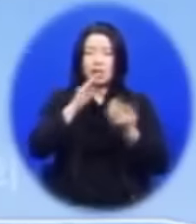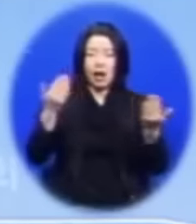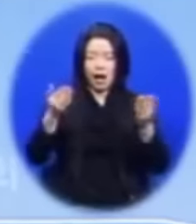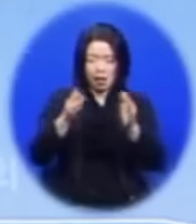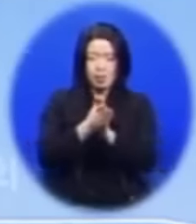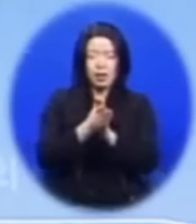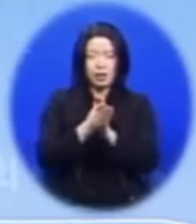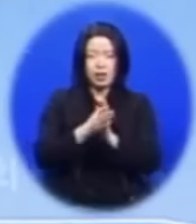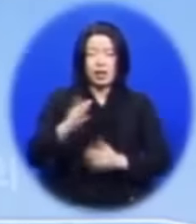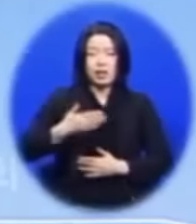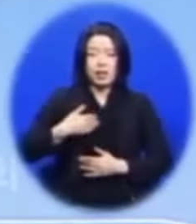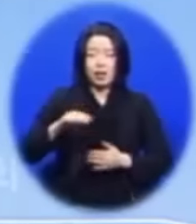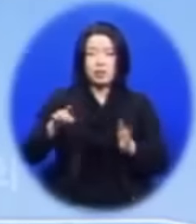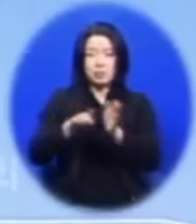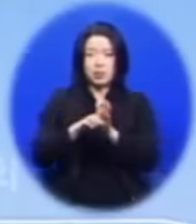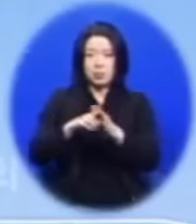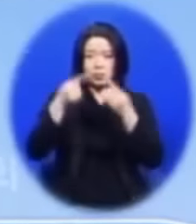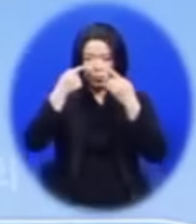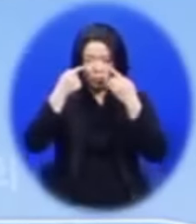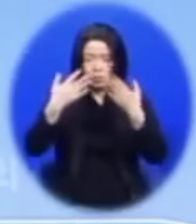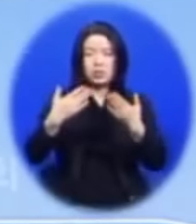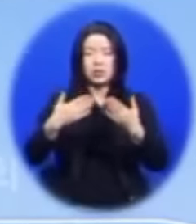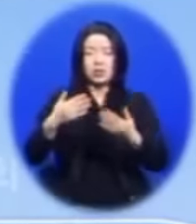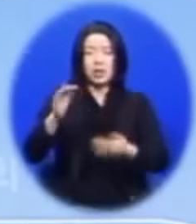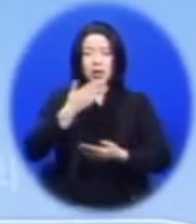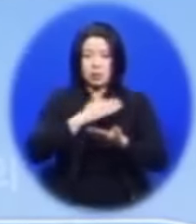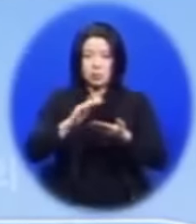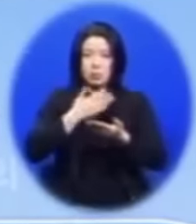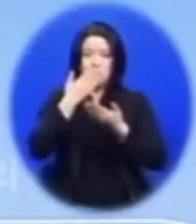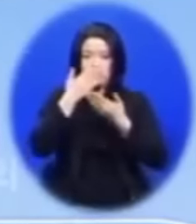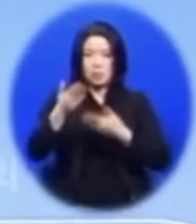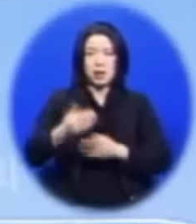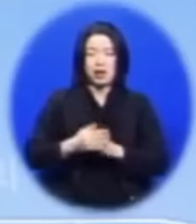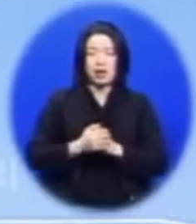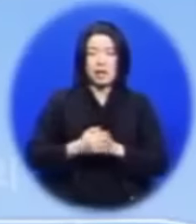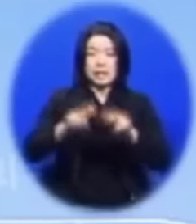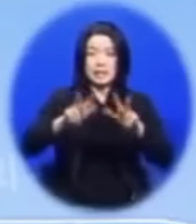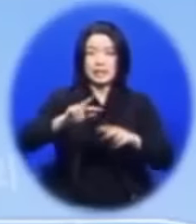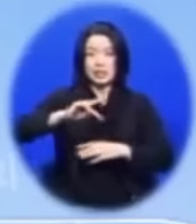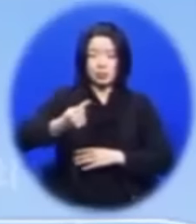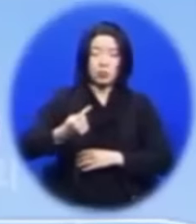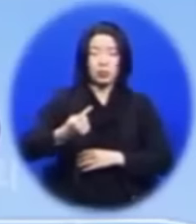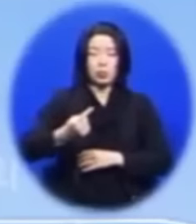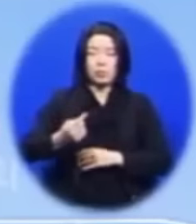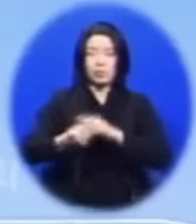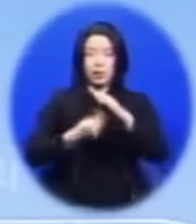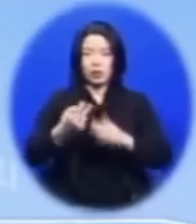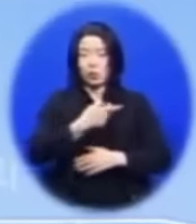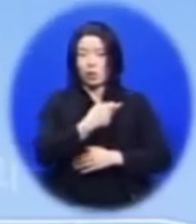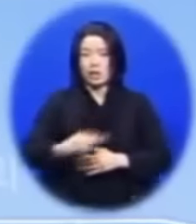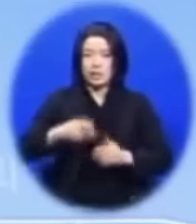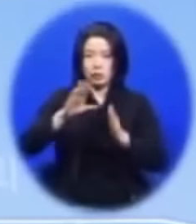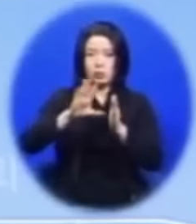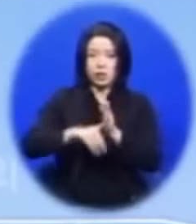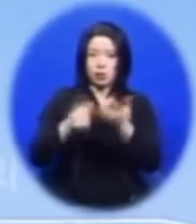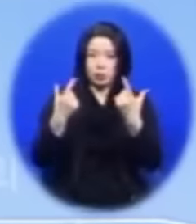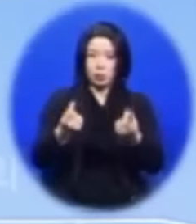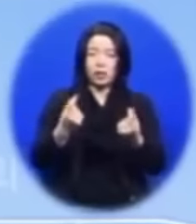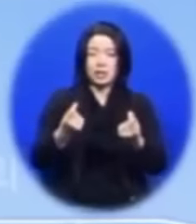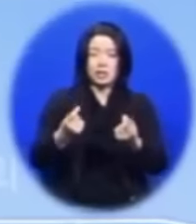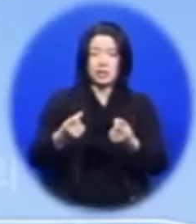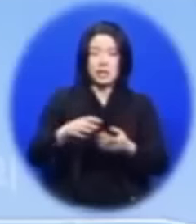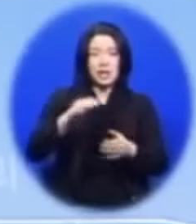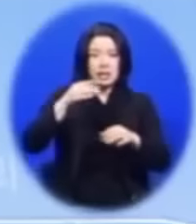정확하게 분별할 수가 있는 겁니다 지금도 말입니다 요한사도 때와 똑같이